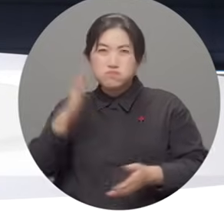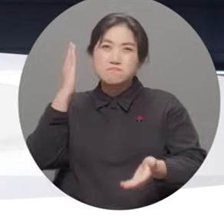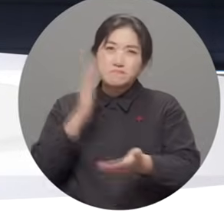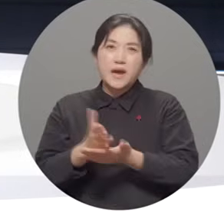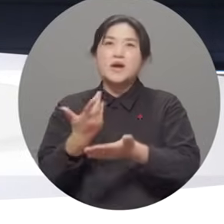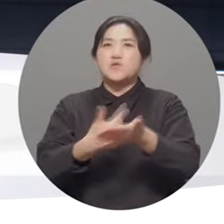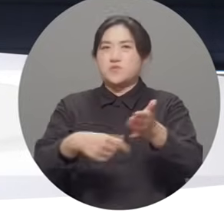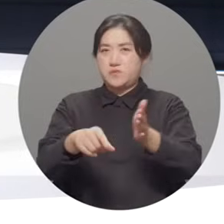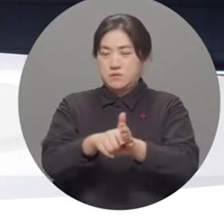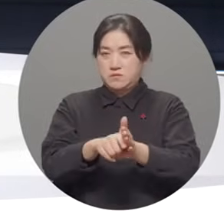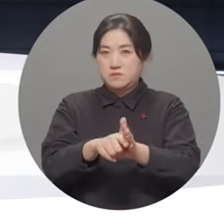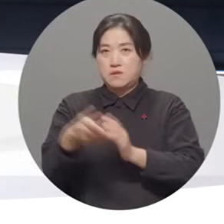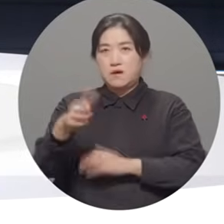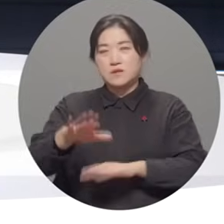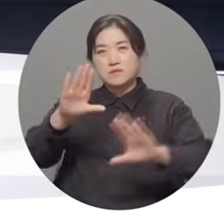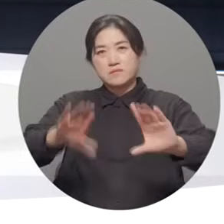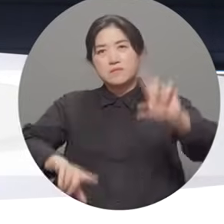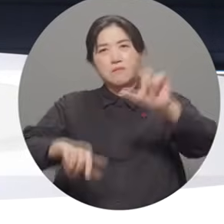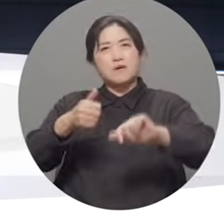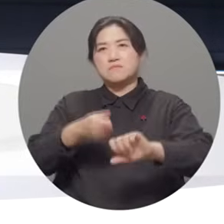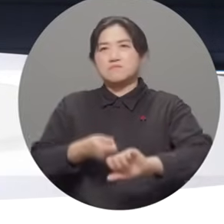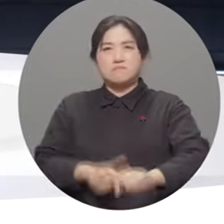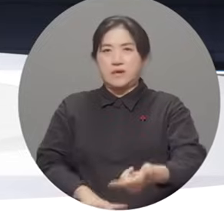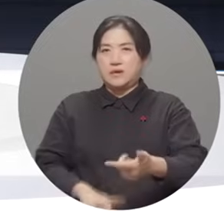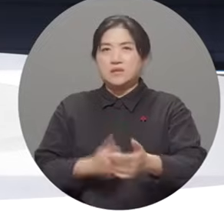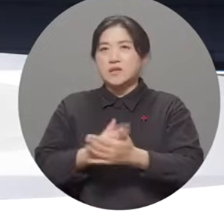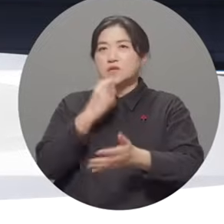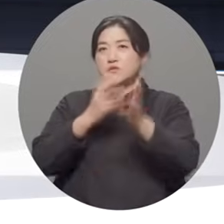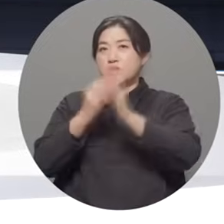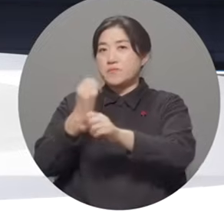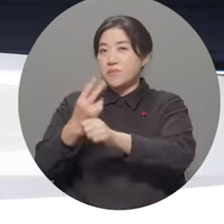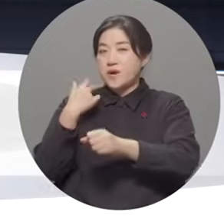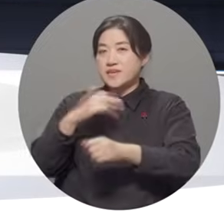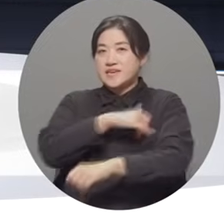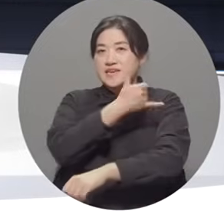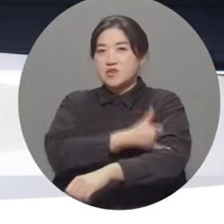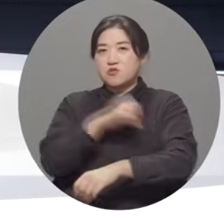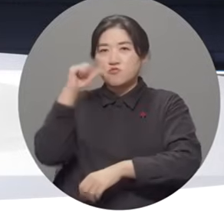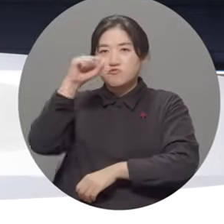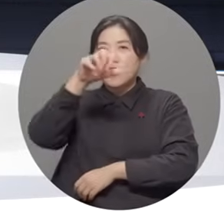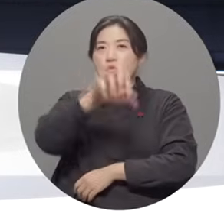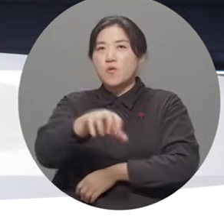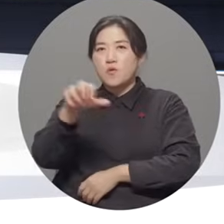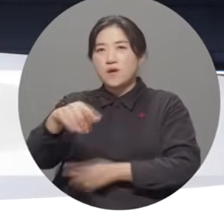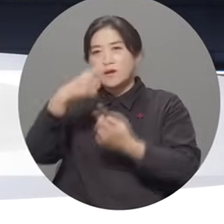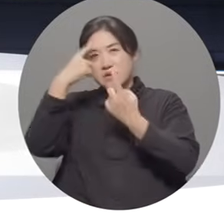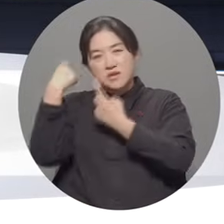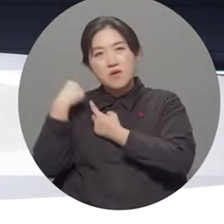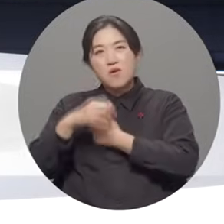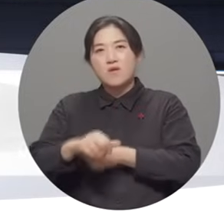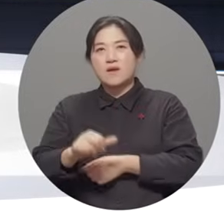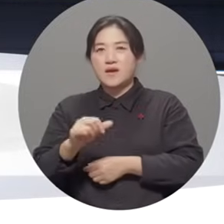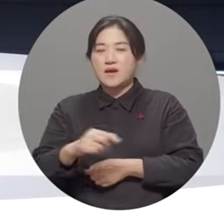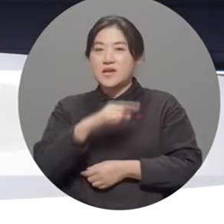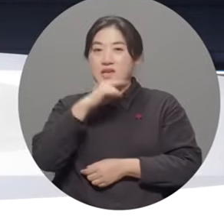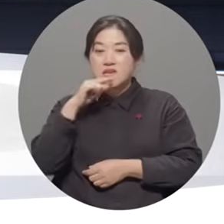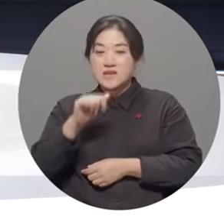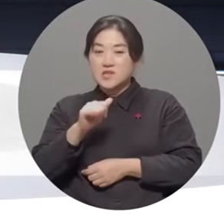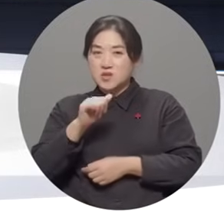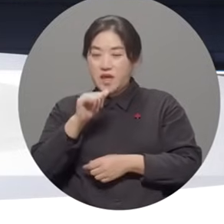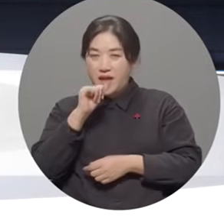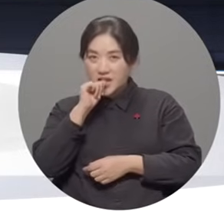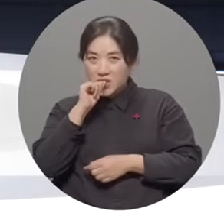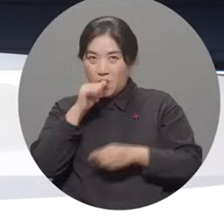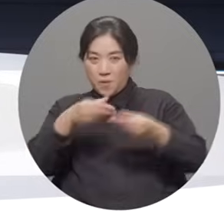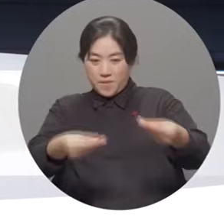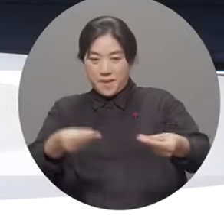위해서인데요. 현실은 다른 것 같습니다. 서울시가 몇 년 전 인권투쟁의 현장마다 기억의 동판을 설치했는데요.